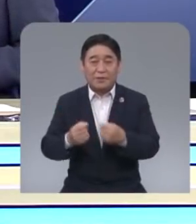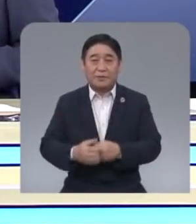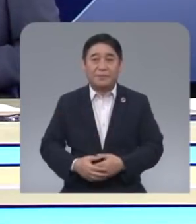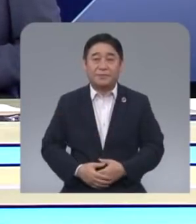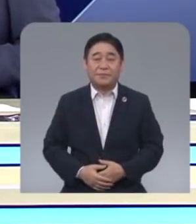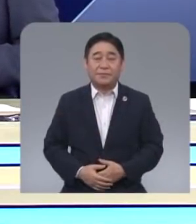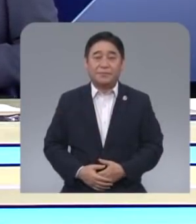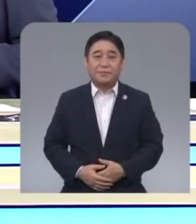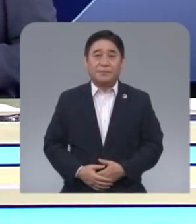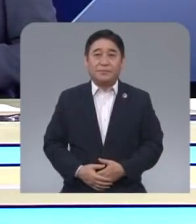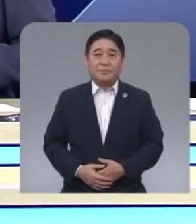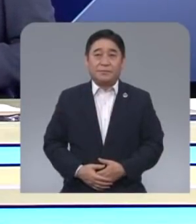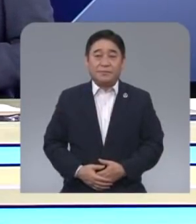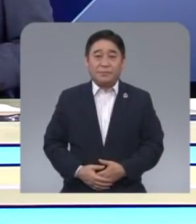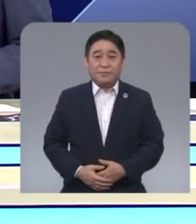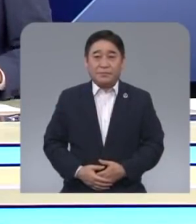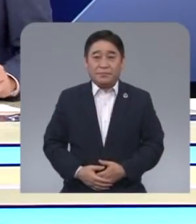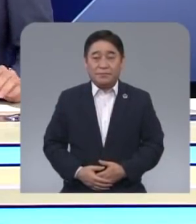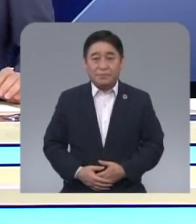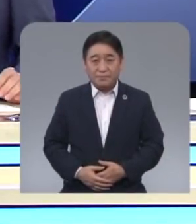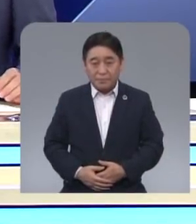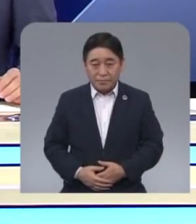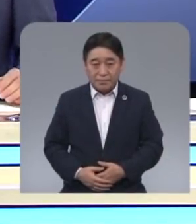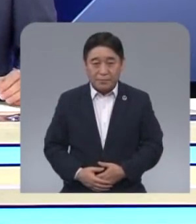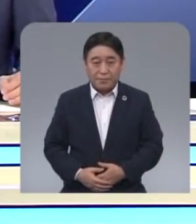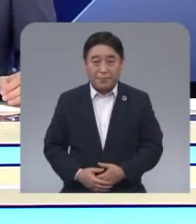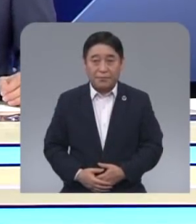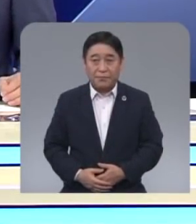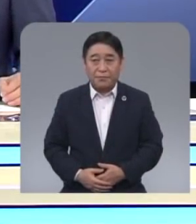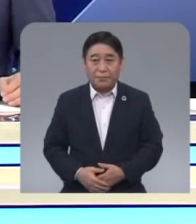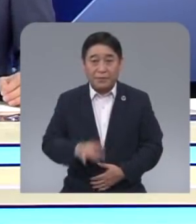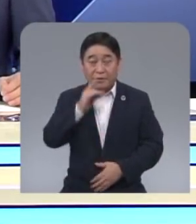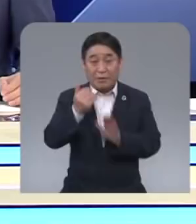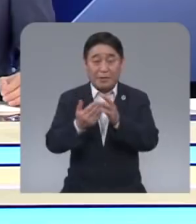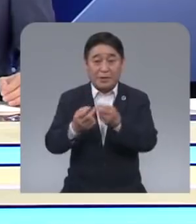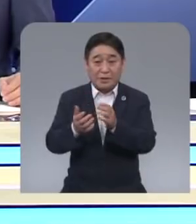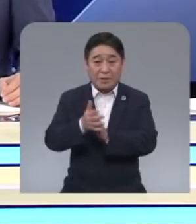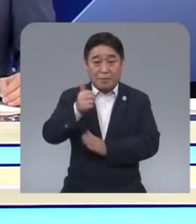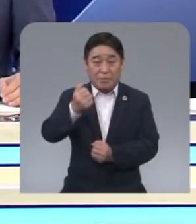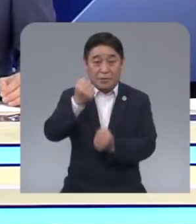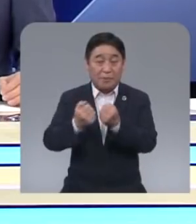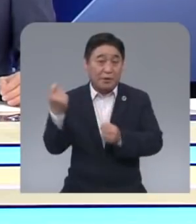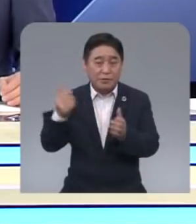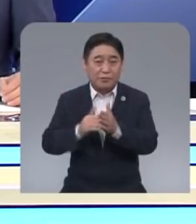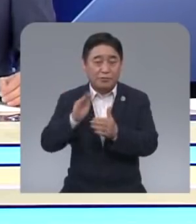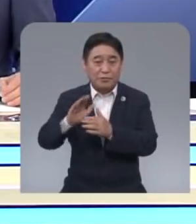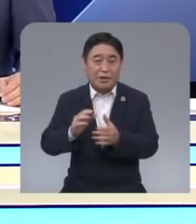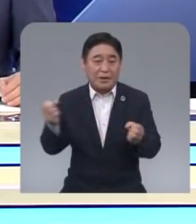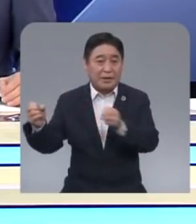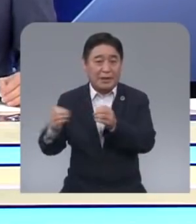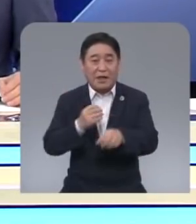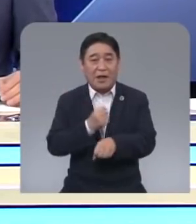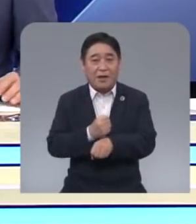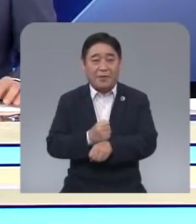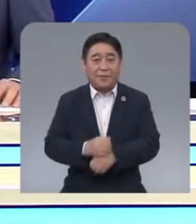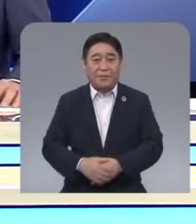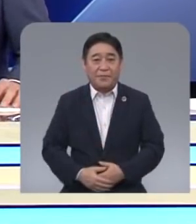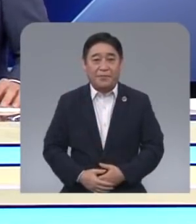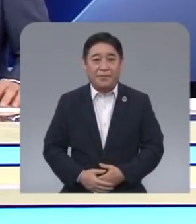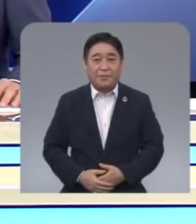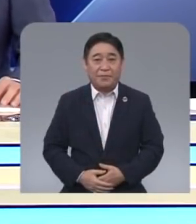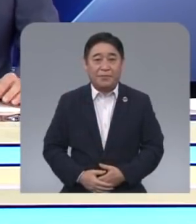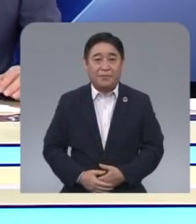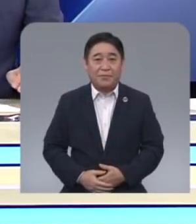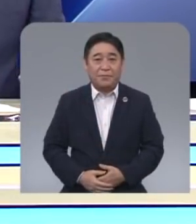이렇게 좀 정리를 해볼 수도 있을 것 같습니다. 이충원 기자, 중앙방역대책본부 브리핑 듣고 다시 좀 이야기 나눠보도록 하겠습니다.